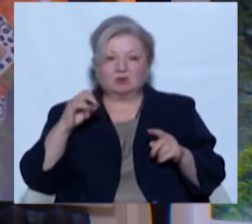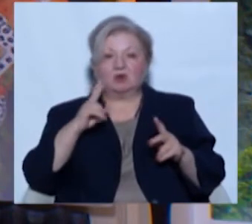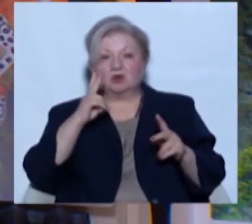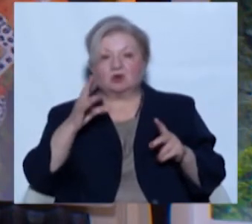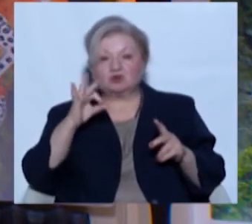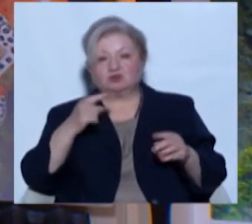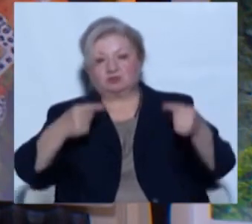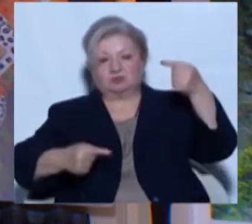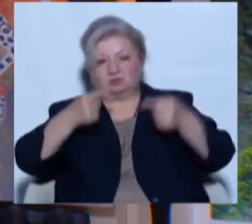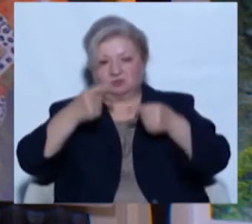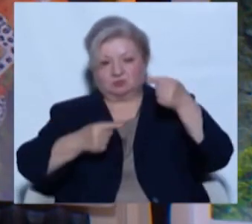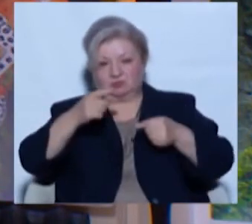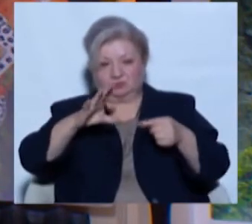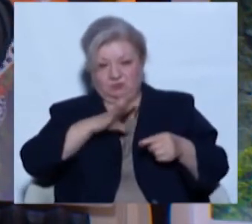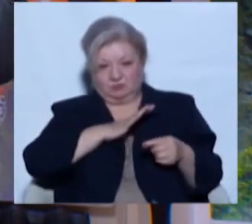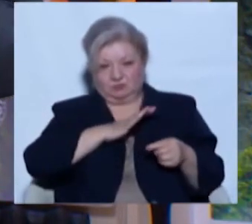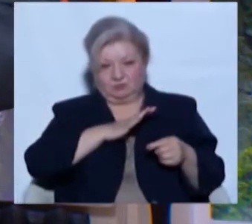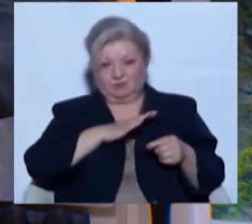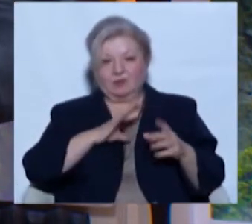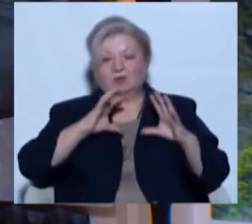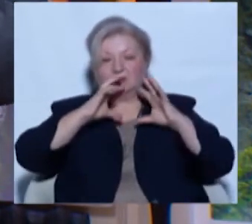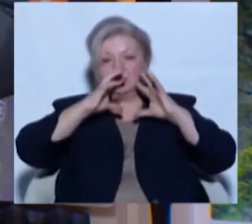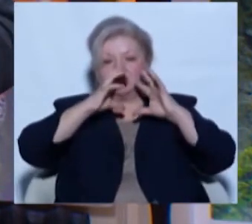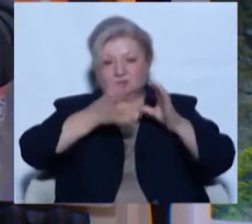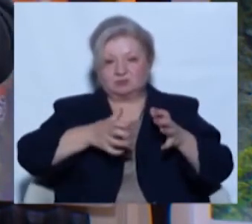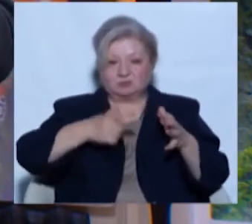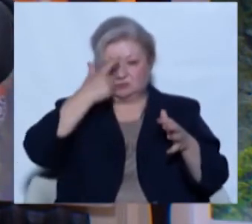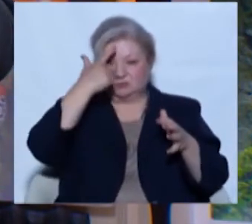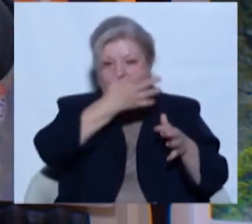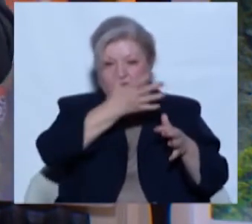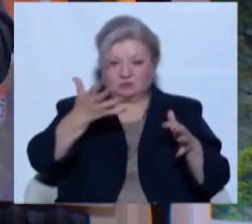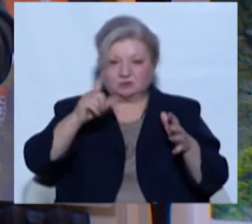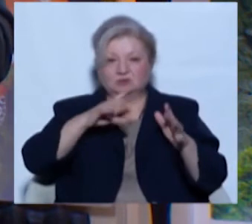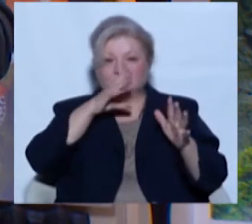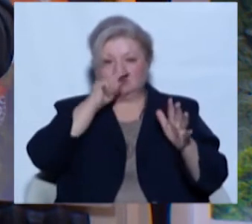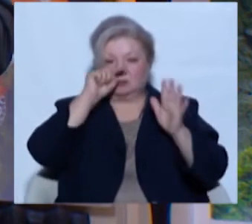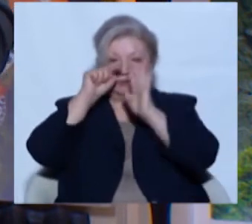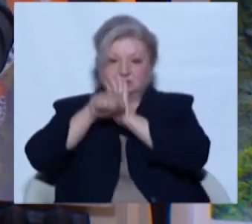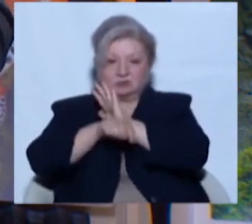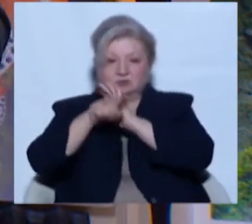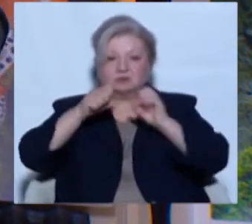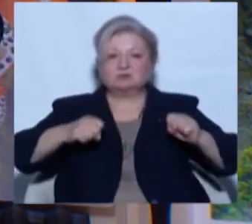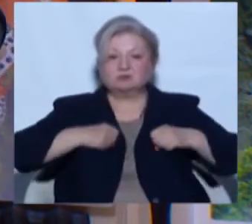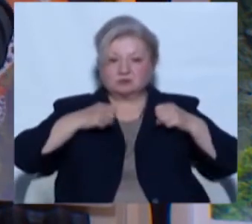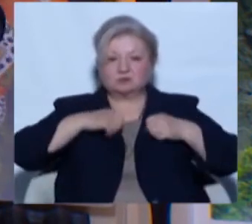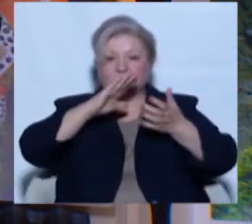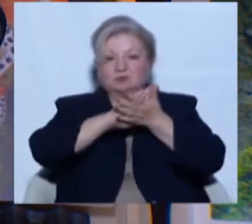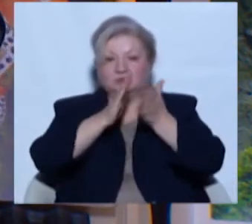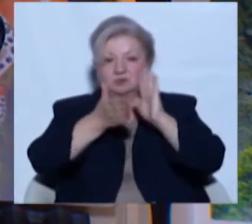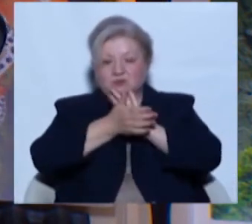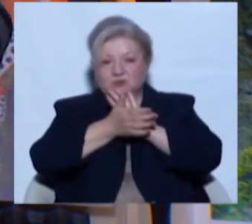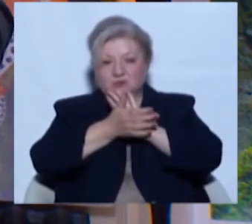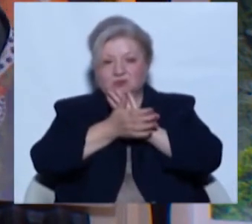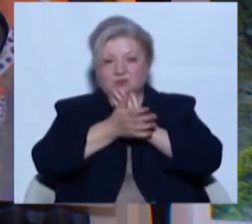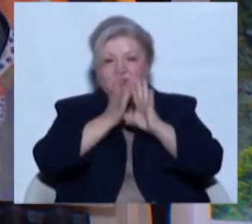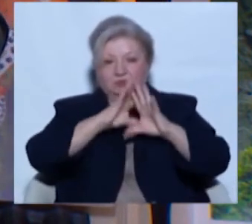კოსოვოს დაპირისპირება მოყვა. მსოფლიო საზოგადოების ჩარევით სცადეს სიტუაციის